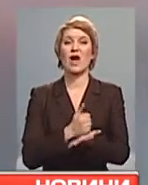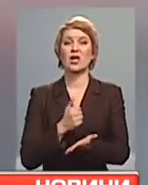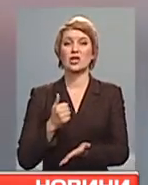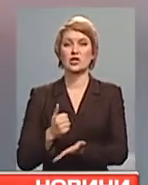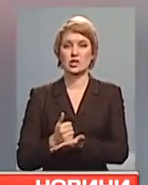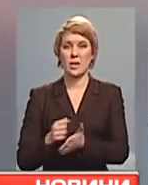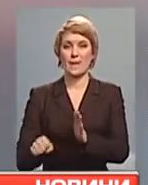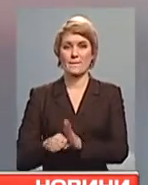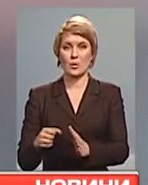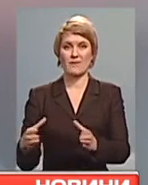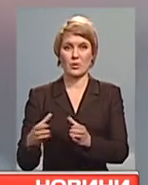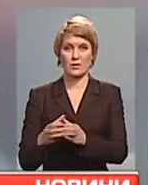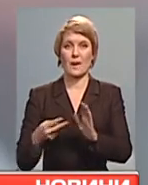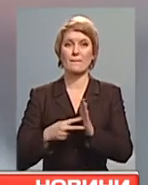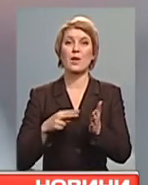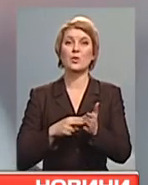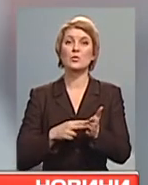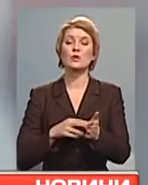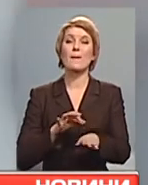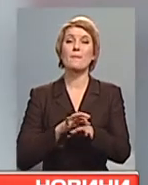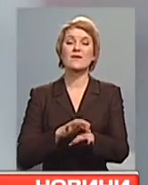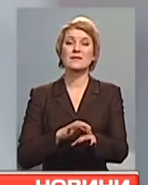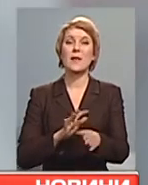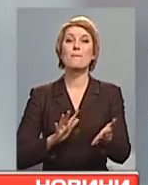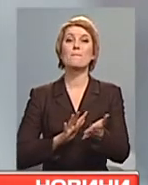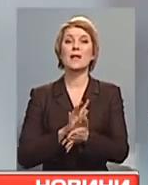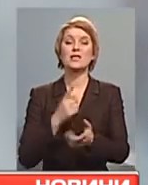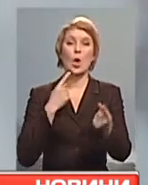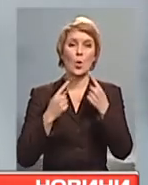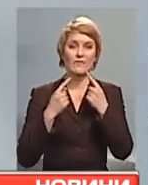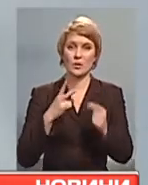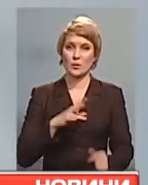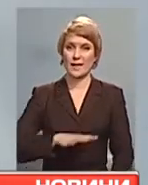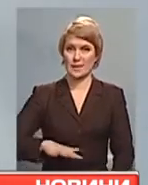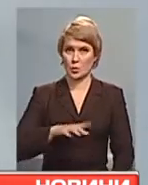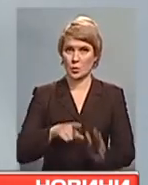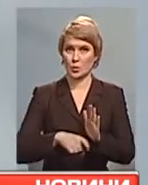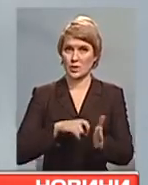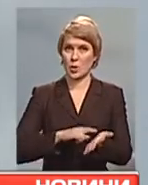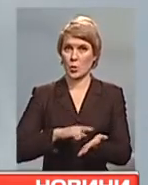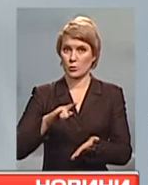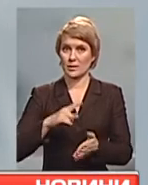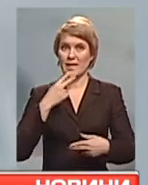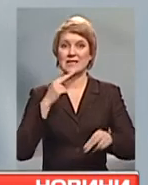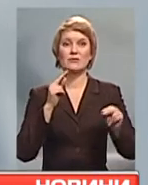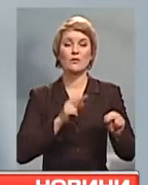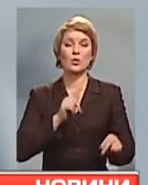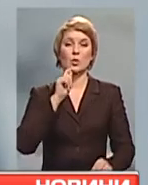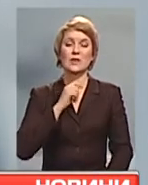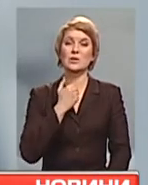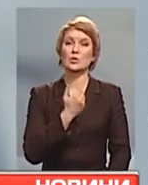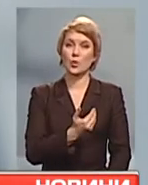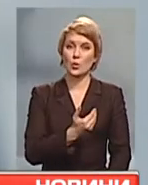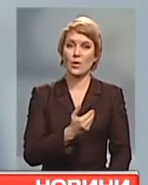бандитських формувань наразі планує проведення прес-конференції на території Донецького аеропорту зі звинуваченням української сторони в провокаціях